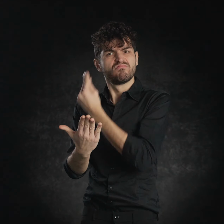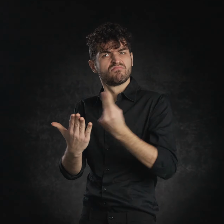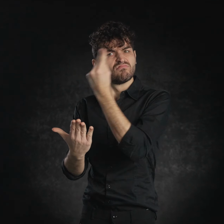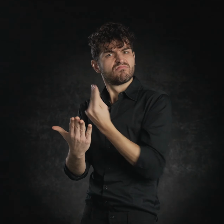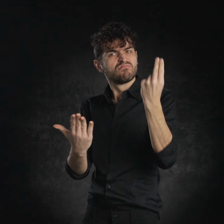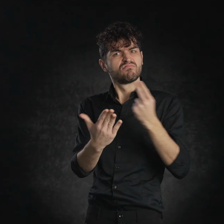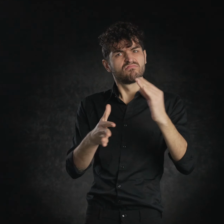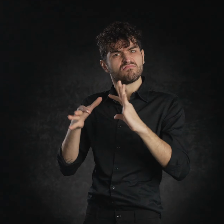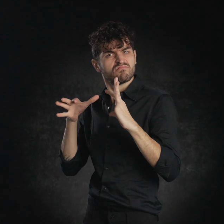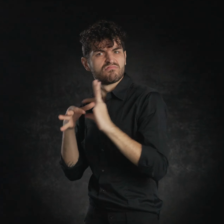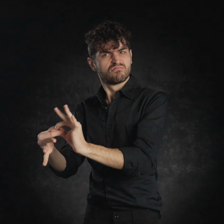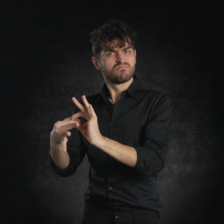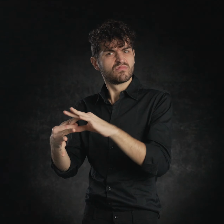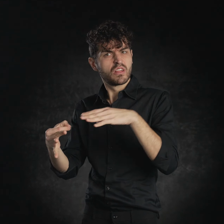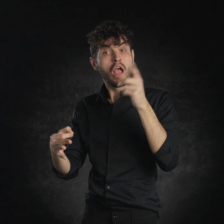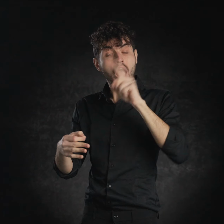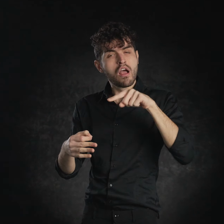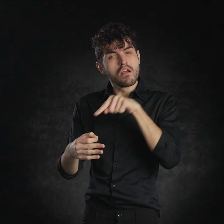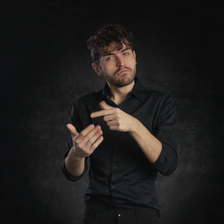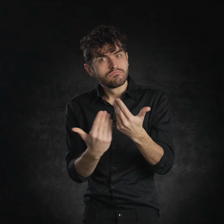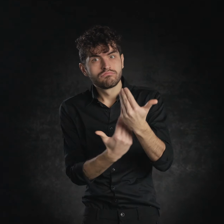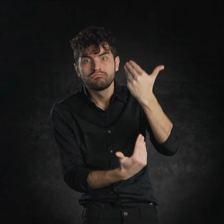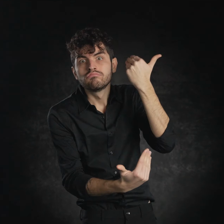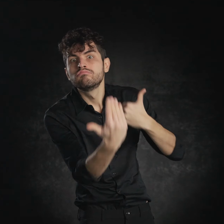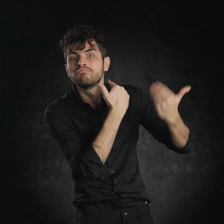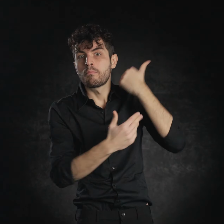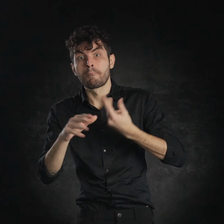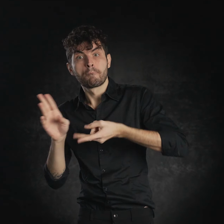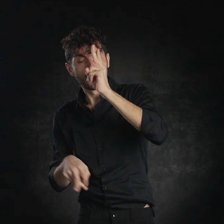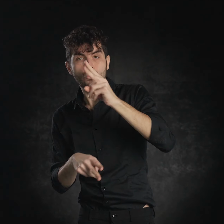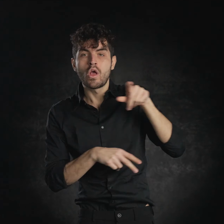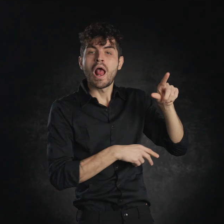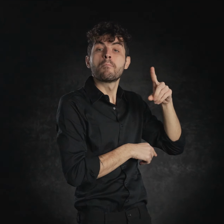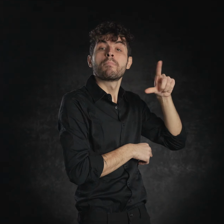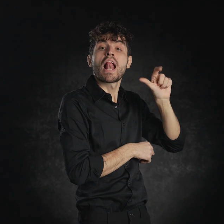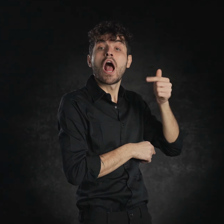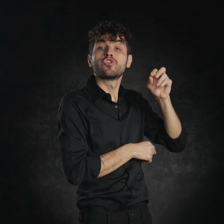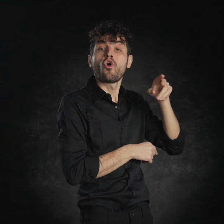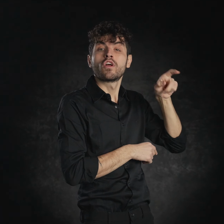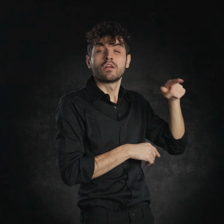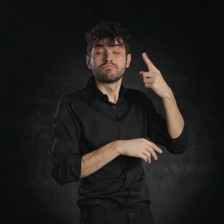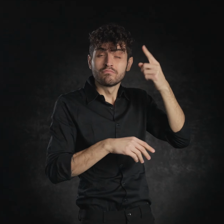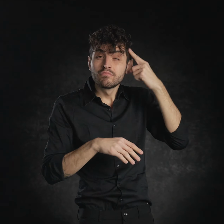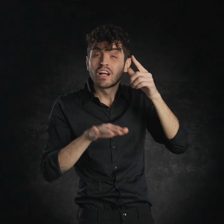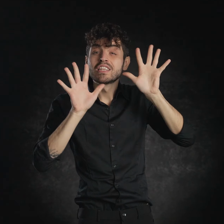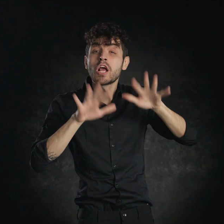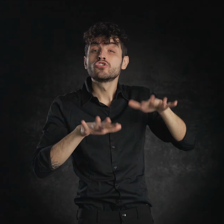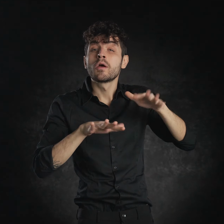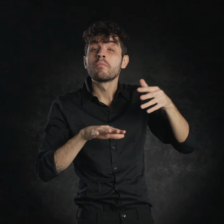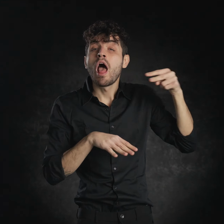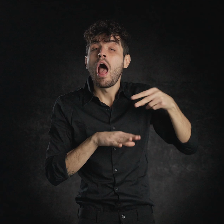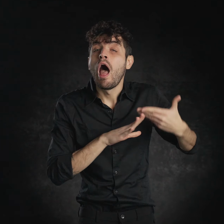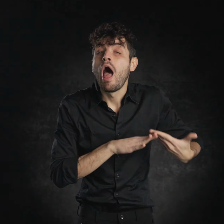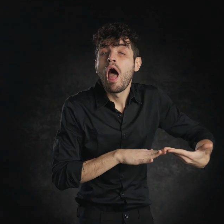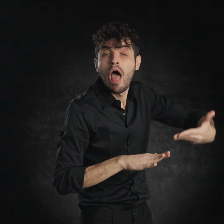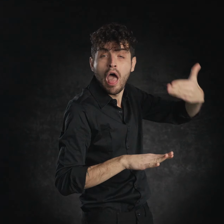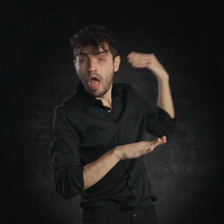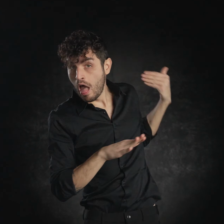grande valore allegorico e poi haa sua grande antichità dice Platone più di 10.000